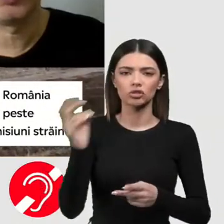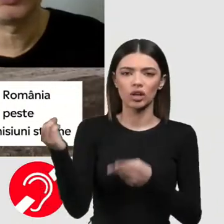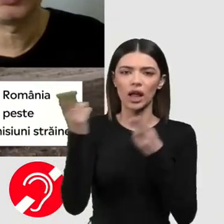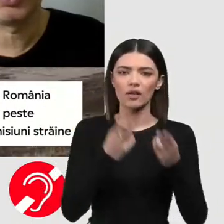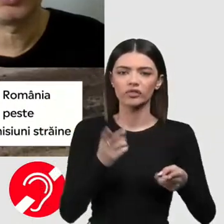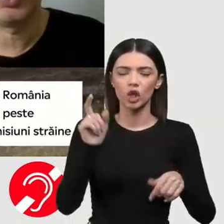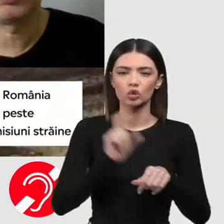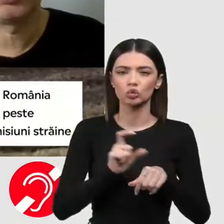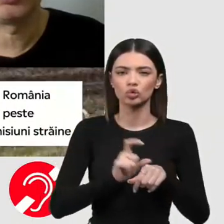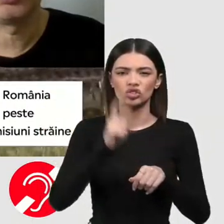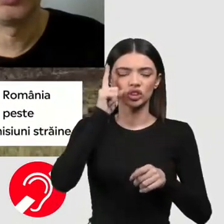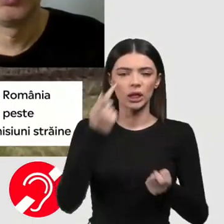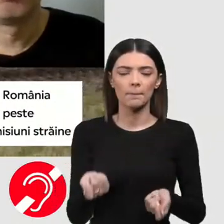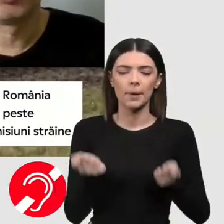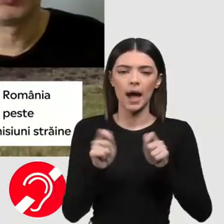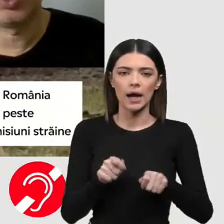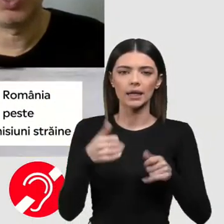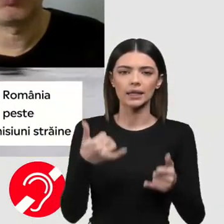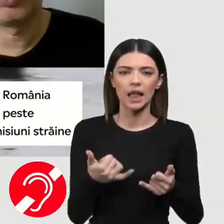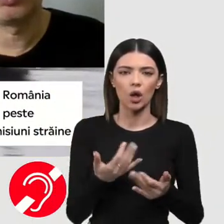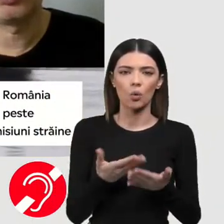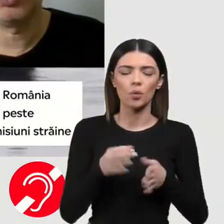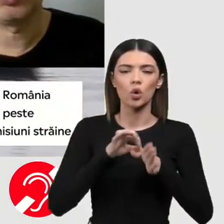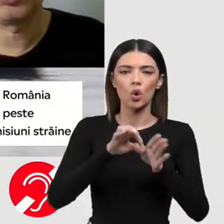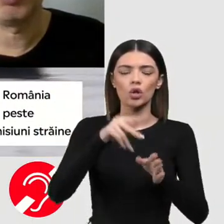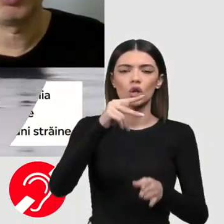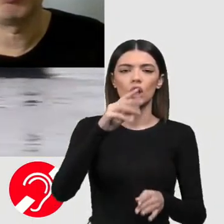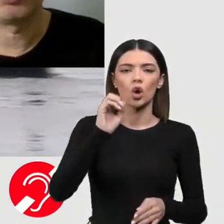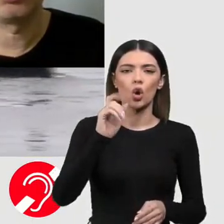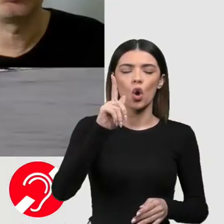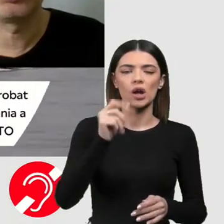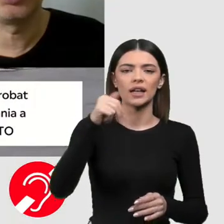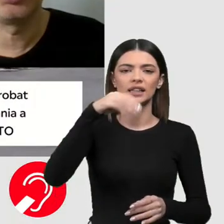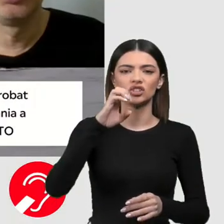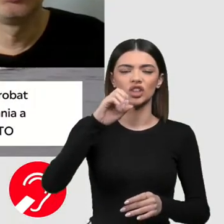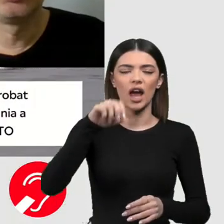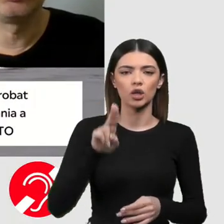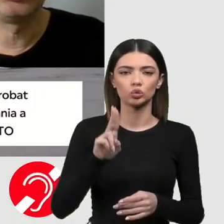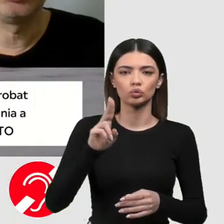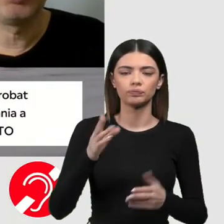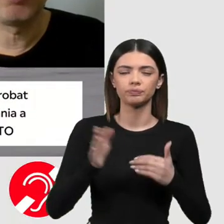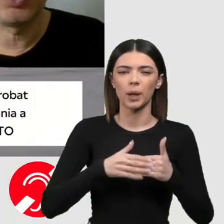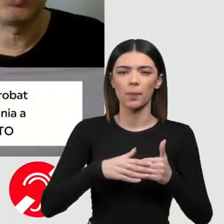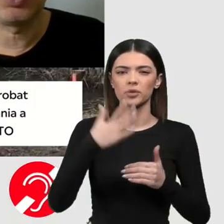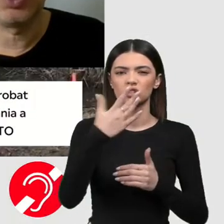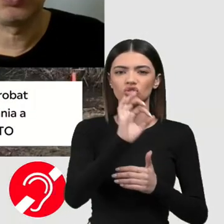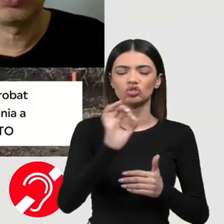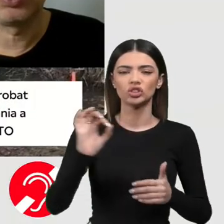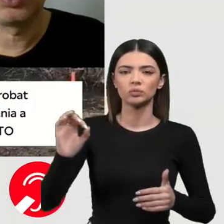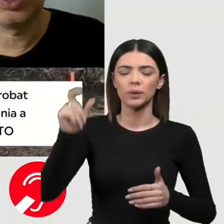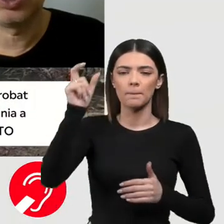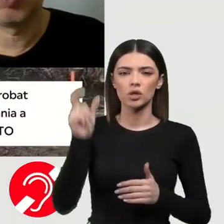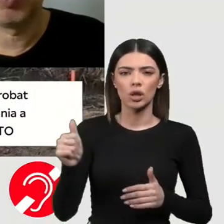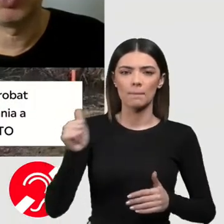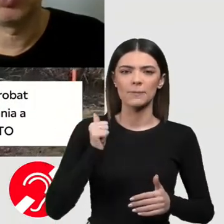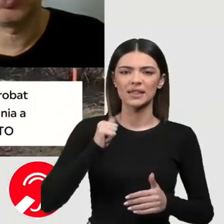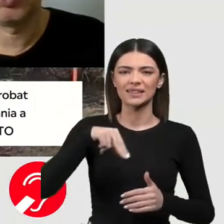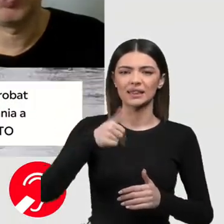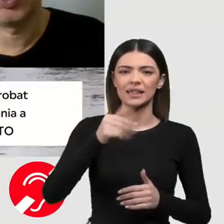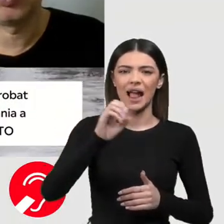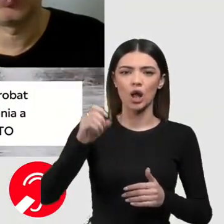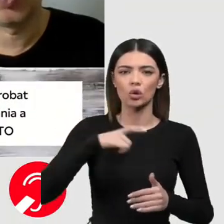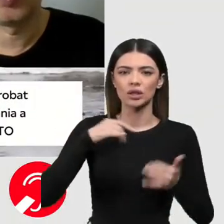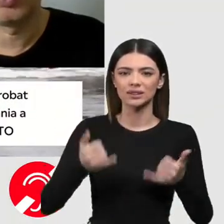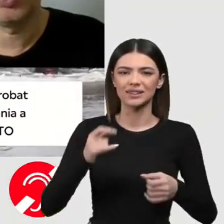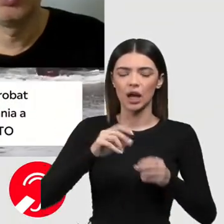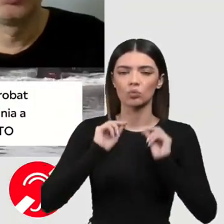Turcia Tomace și-a încheiat misiunea la Cogălnicianu și așa mai departe. În jur de 5.000 de militari NATO sunt în acest moment dislocați